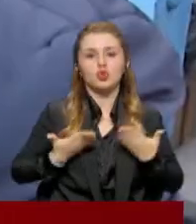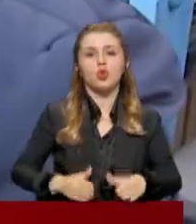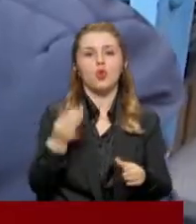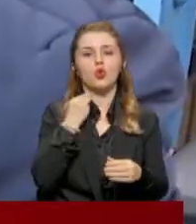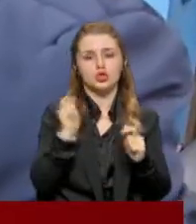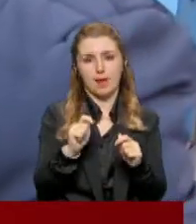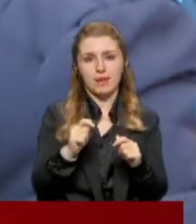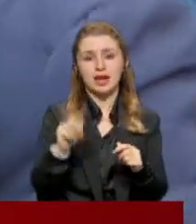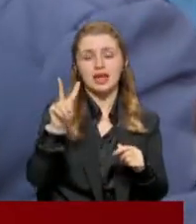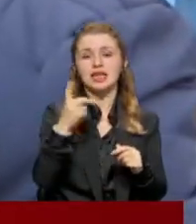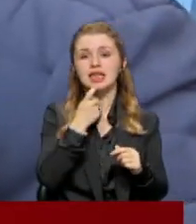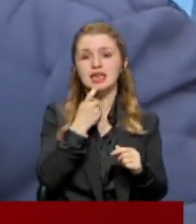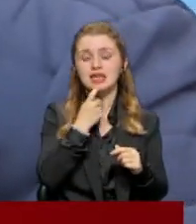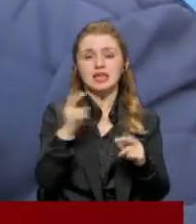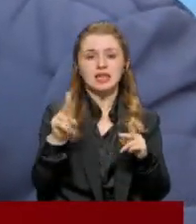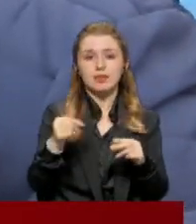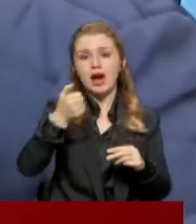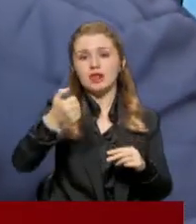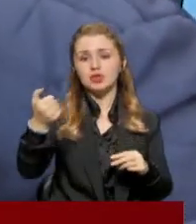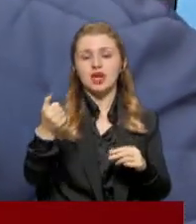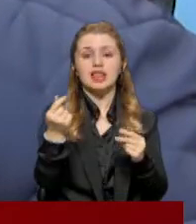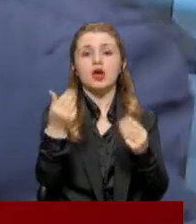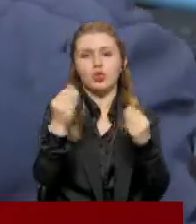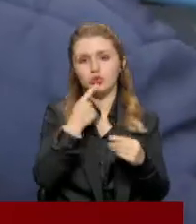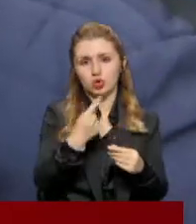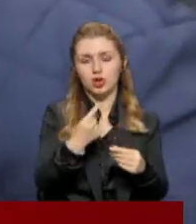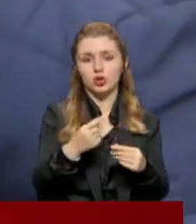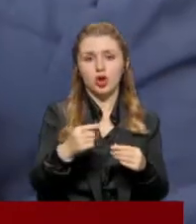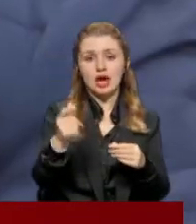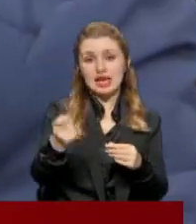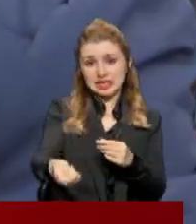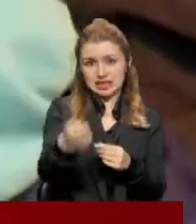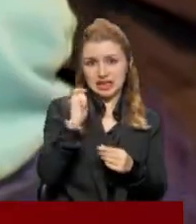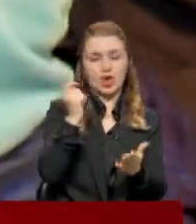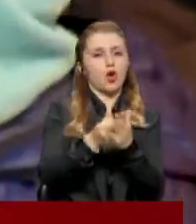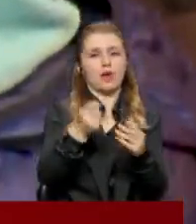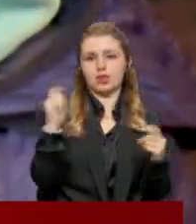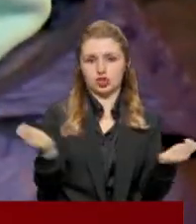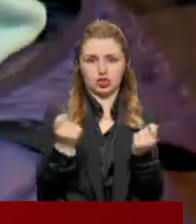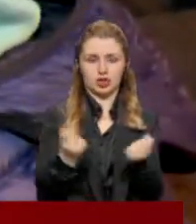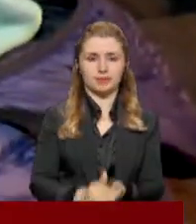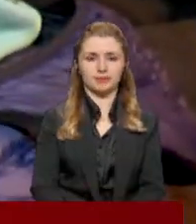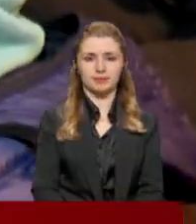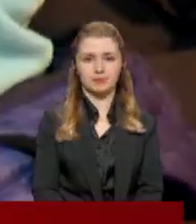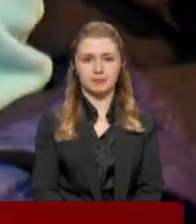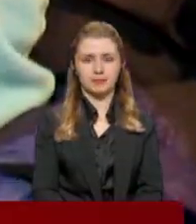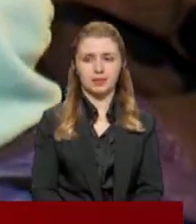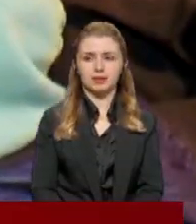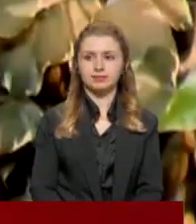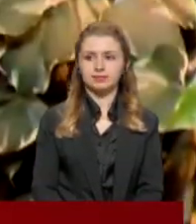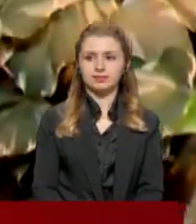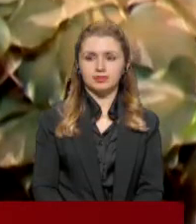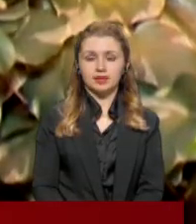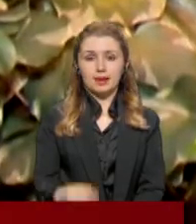yapmak. 2 yıl 2 ay şu an için 66 lira olduğu söyleniyor. Kredi çekip ödemeye çalışacağım. Vallahi. Ben geldim burada saat 1.30